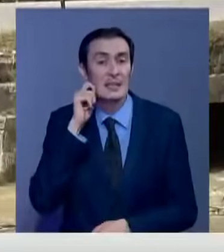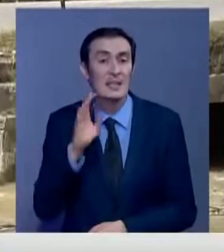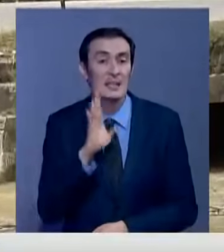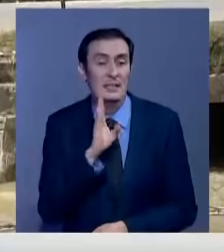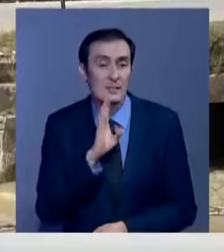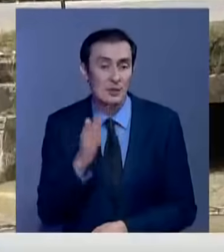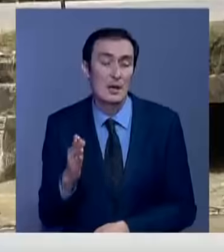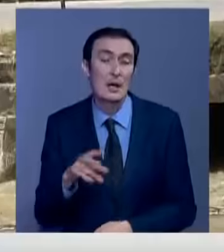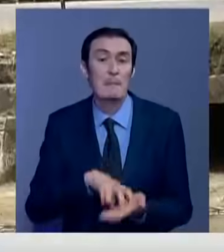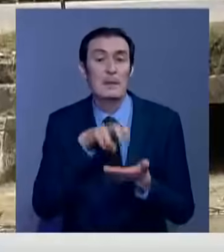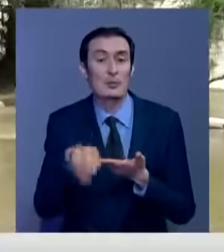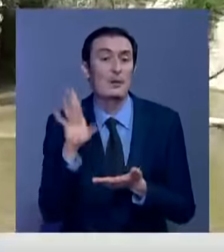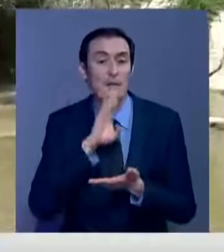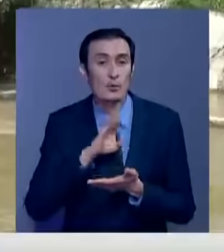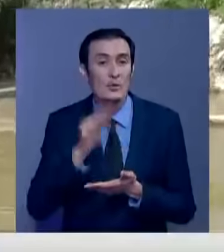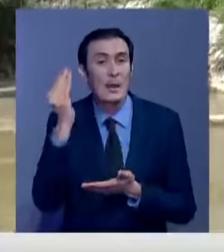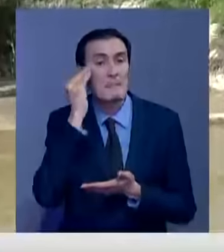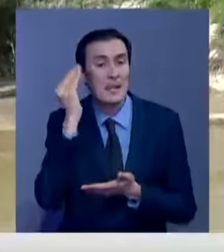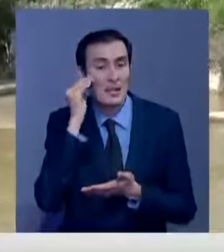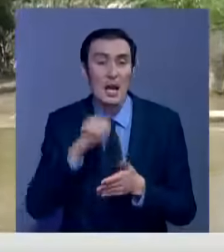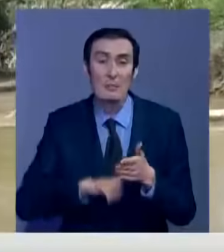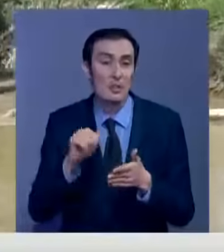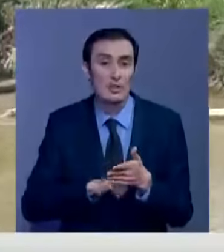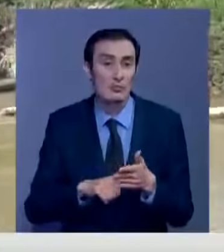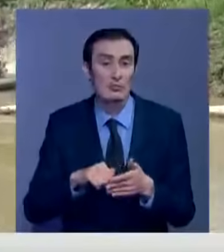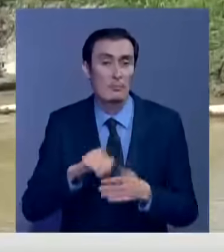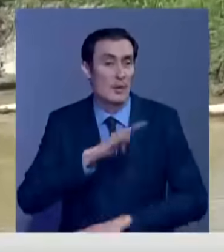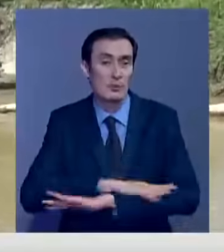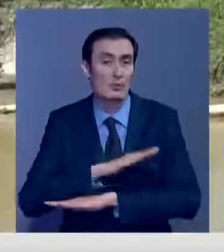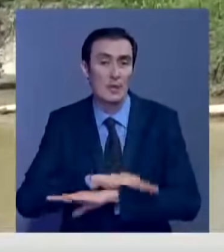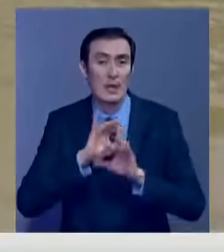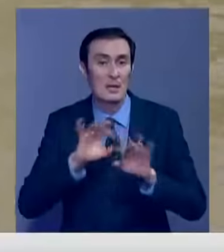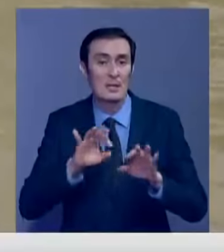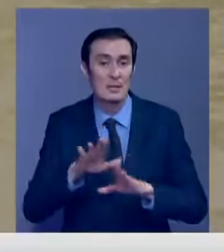19-летняя жительница области прыгнула в воду намеренно. Она причину поступка